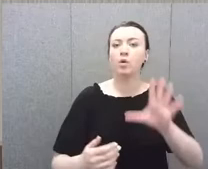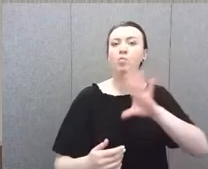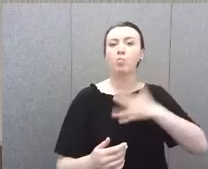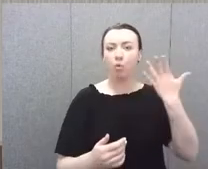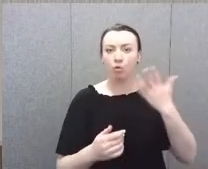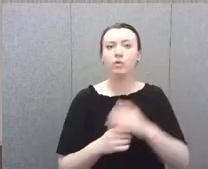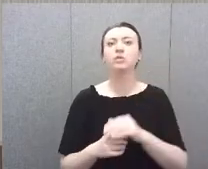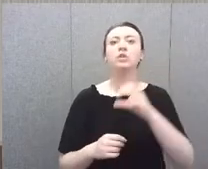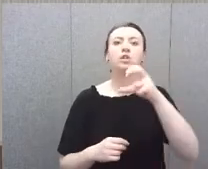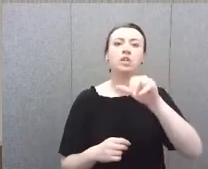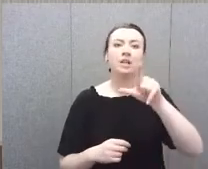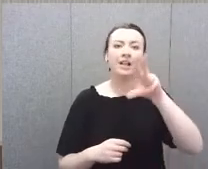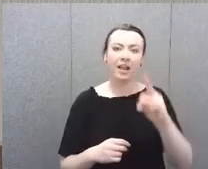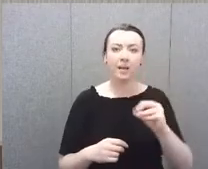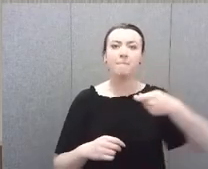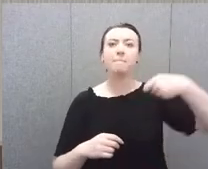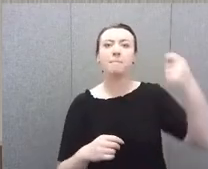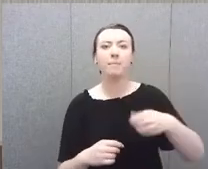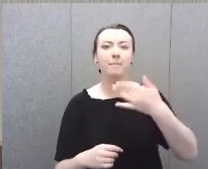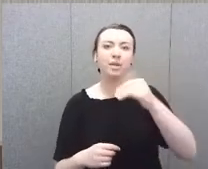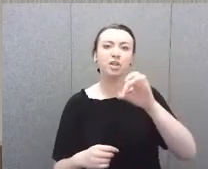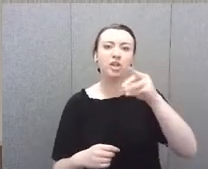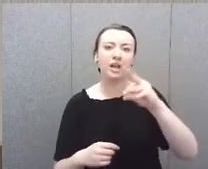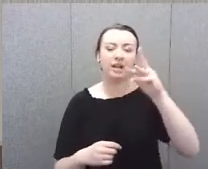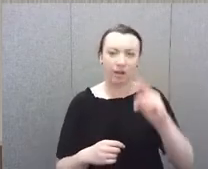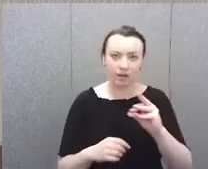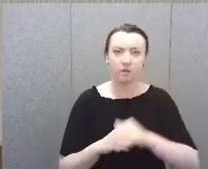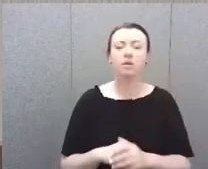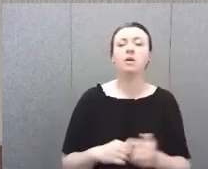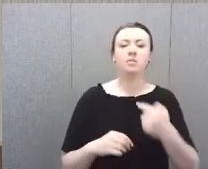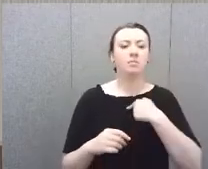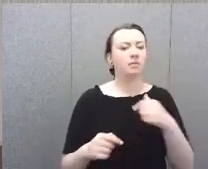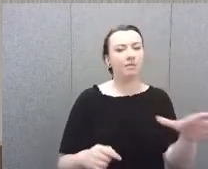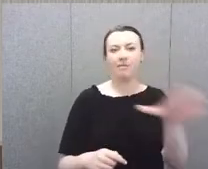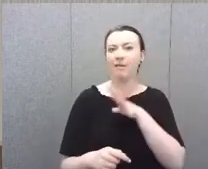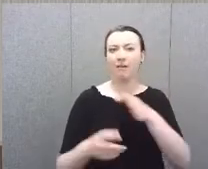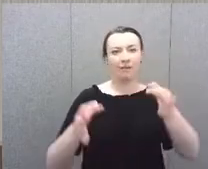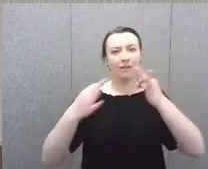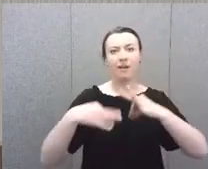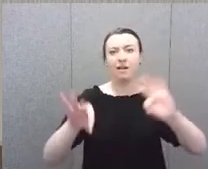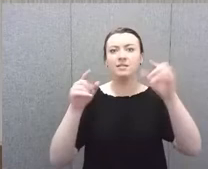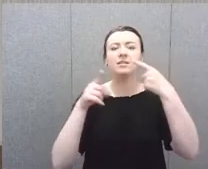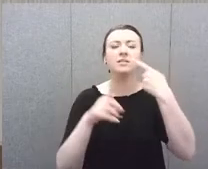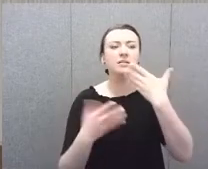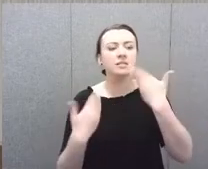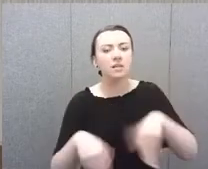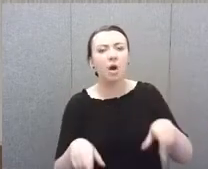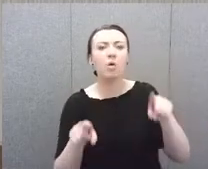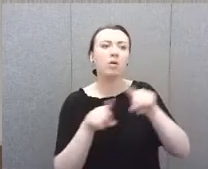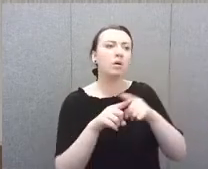конфликтов. Как говорила Мишель Бахе, бывшая президент Чили, мы не можем себе